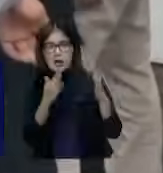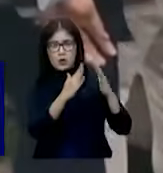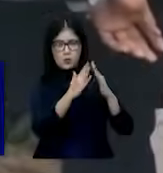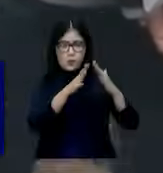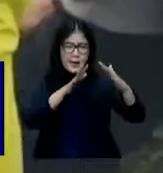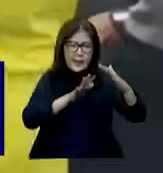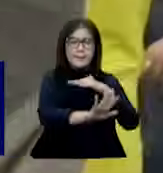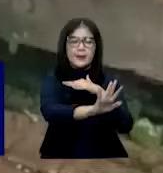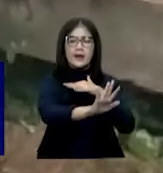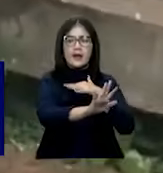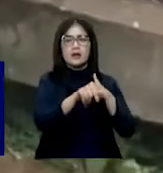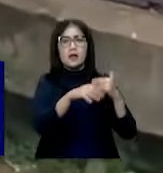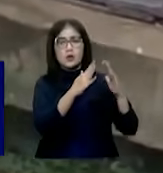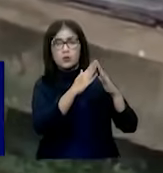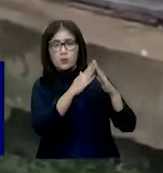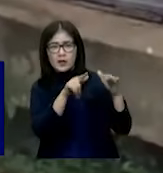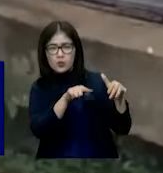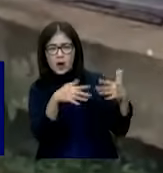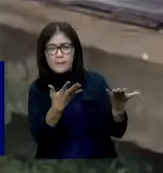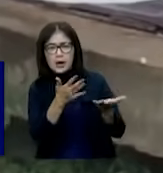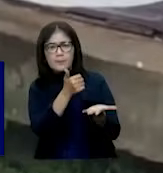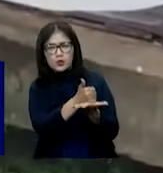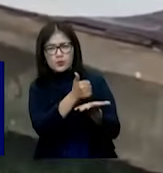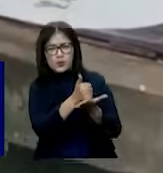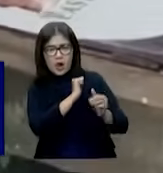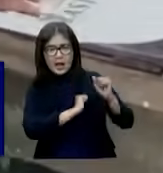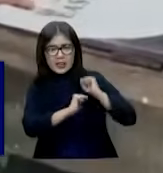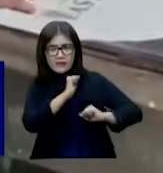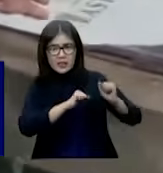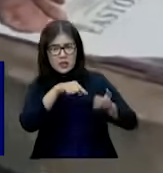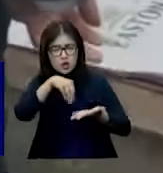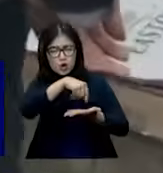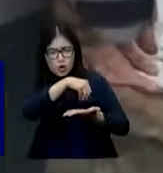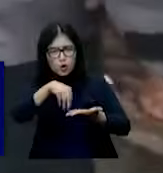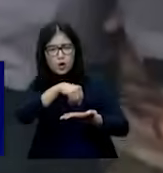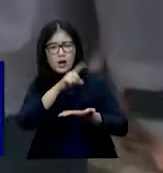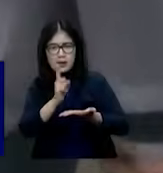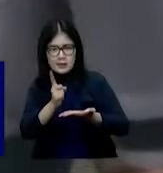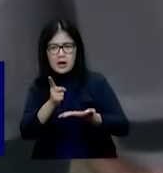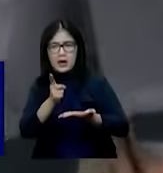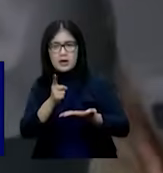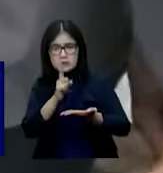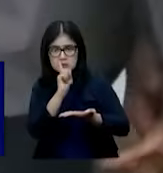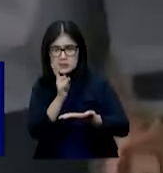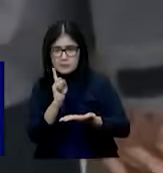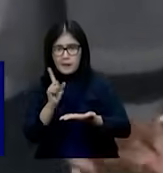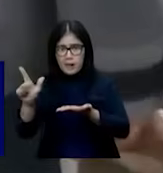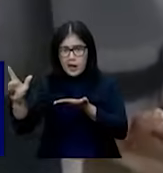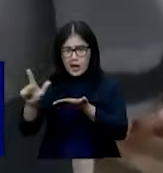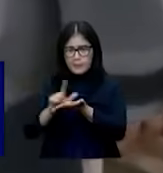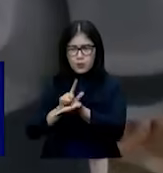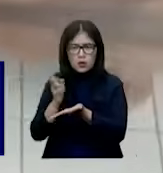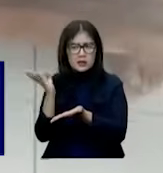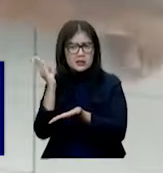karena diduga melakukan aktivitas dukun santet. Karena berdasarkan informasi dari mantan istri